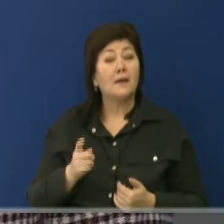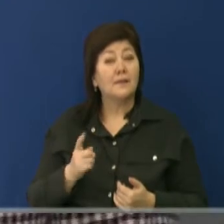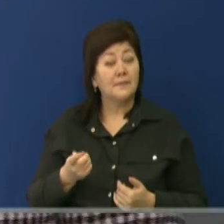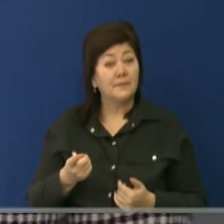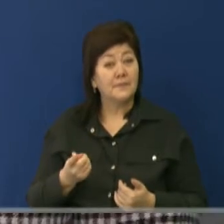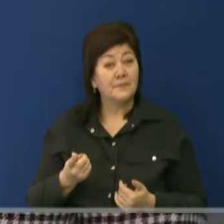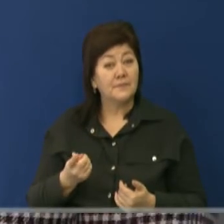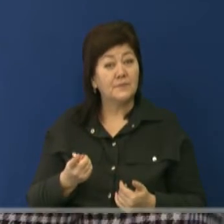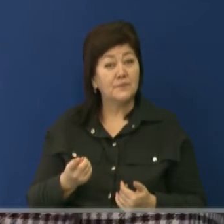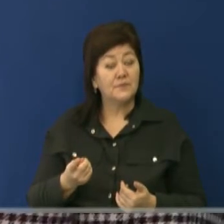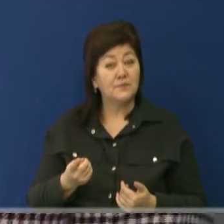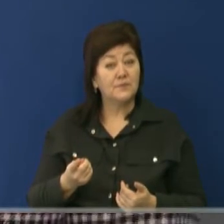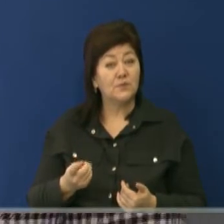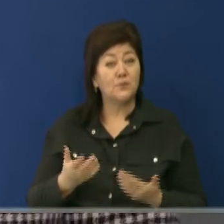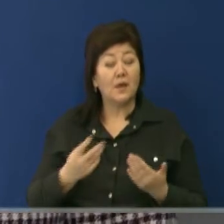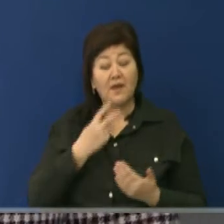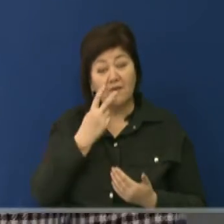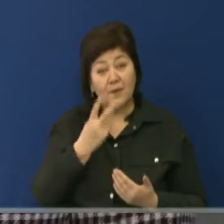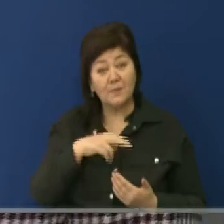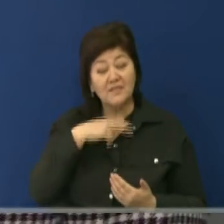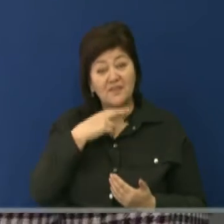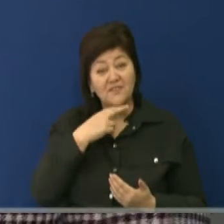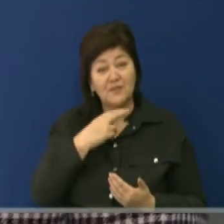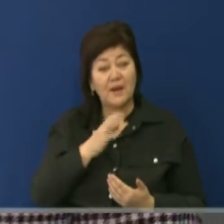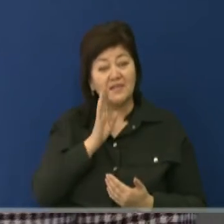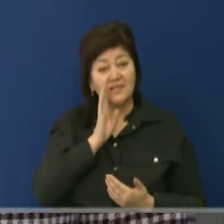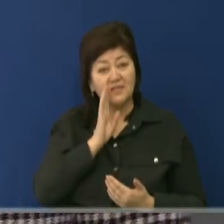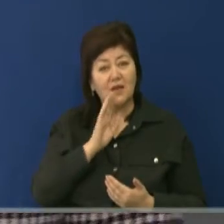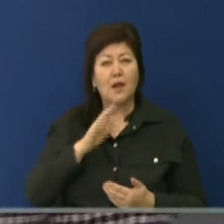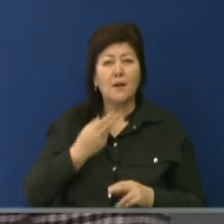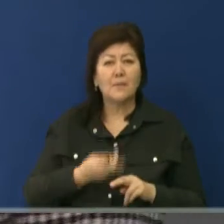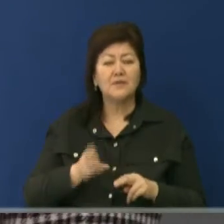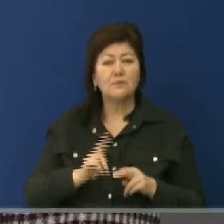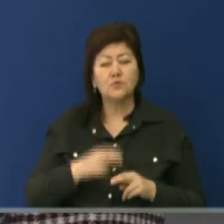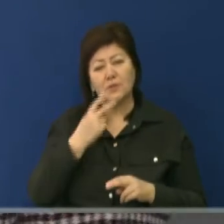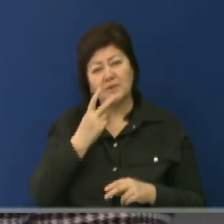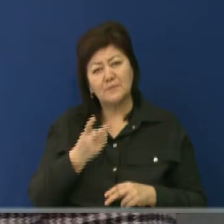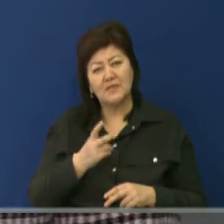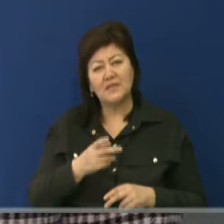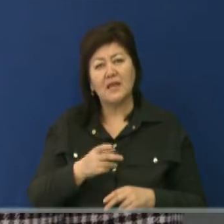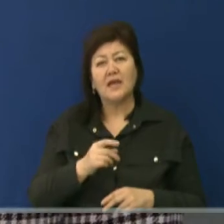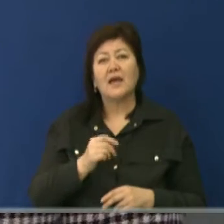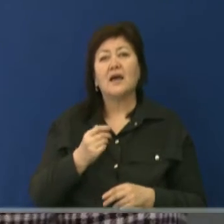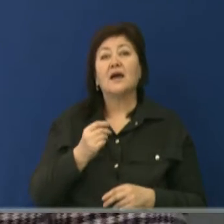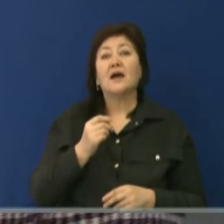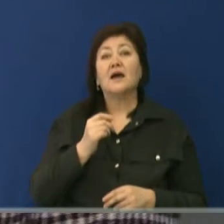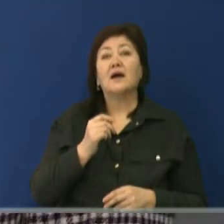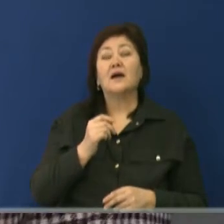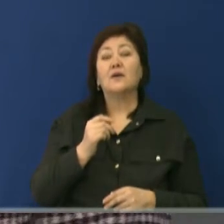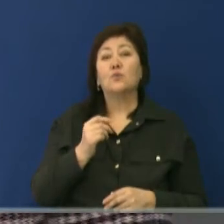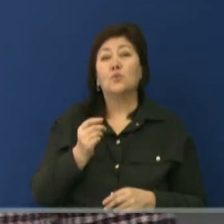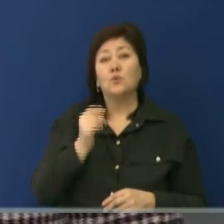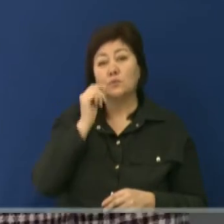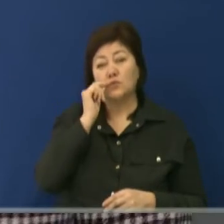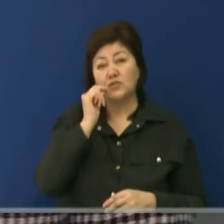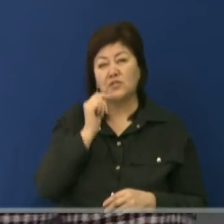внимание на девочек в прошлом? Неліктен біз қыздарға назар аудардық, өйткені алдыңғы кезеңдерді саралап түсінгеніміз, ер балалардың қызығушылығы басым көрінеді.